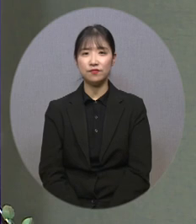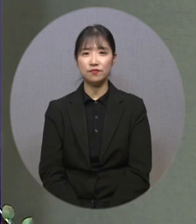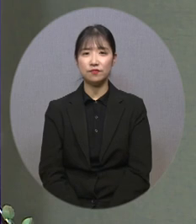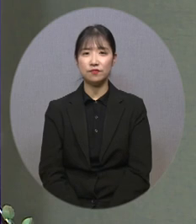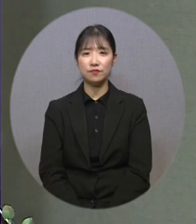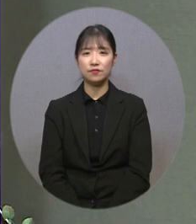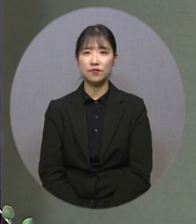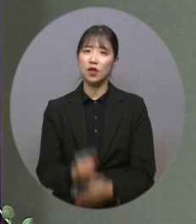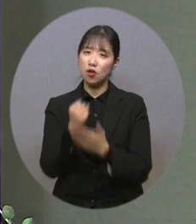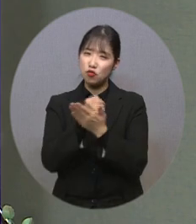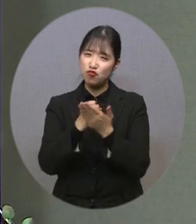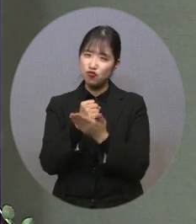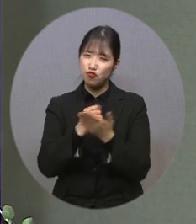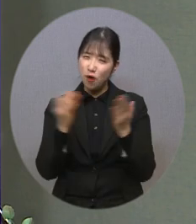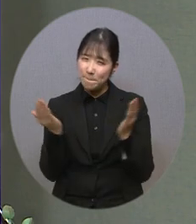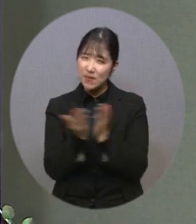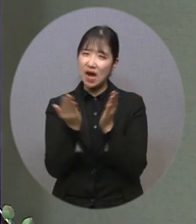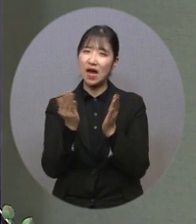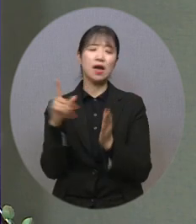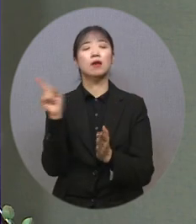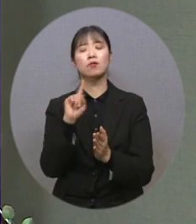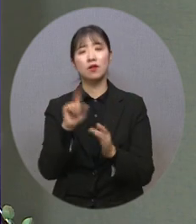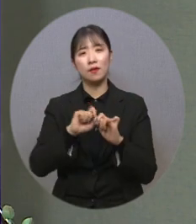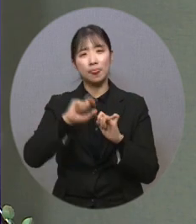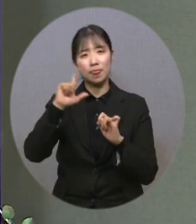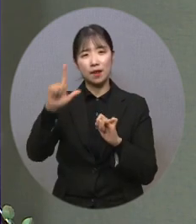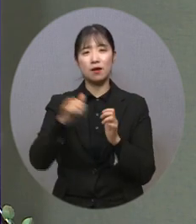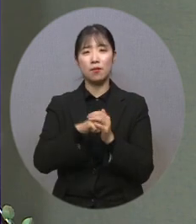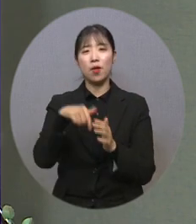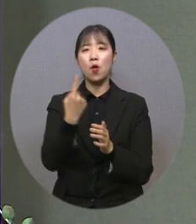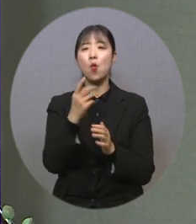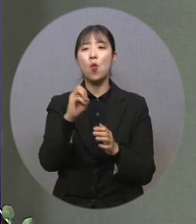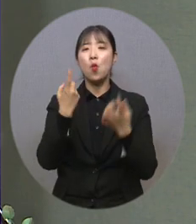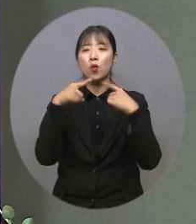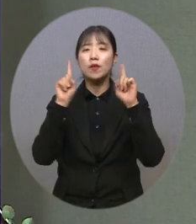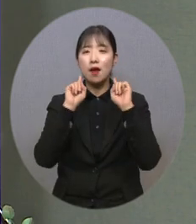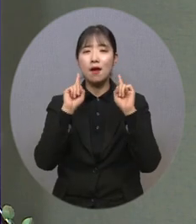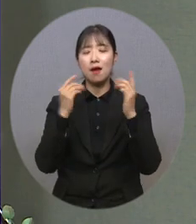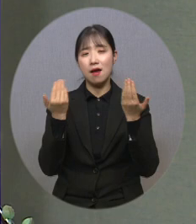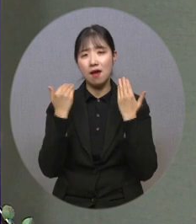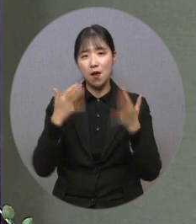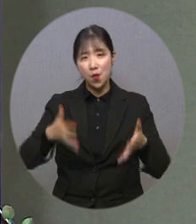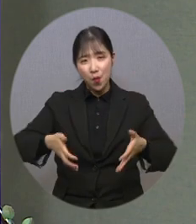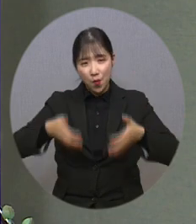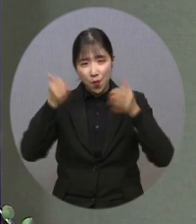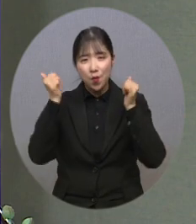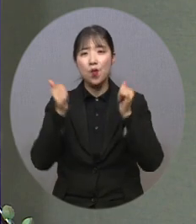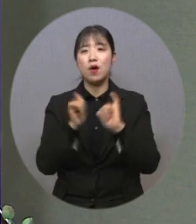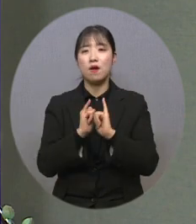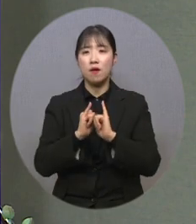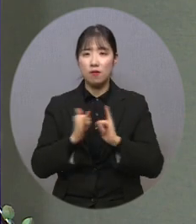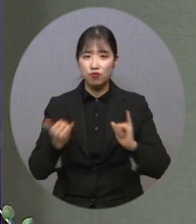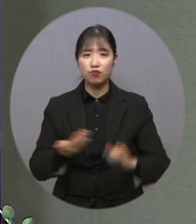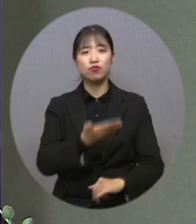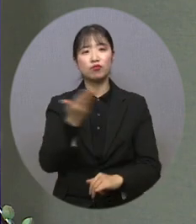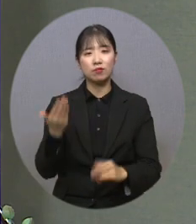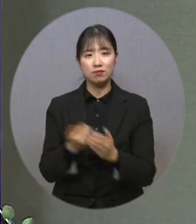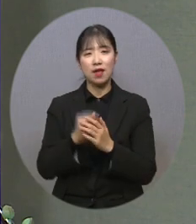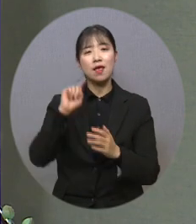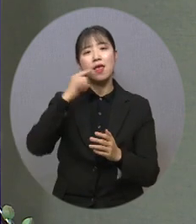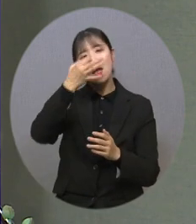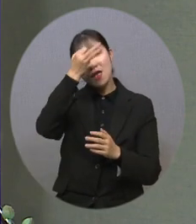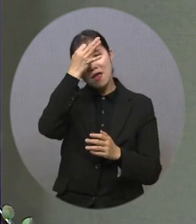근데 우연의 일치인지는 모르겠는데 대개 공과대학을 나오신 분들이 네.